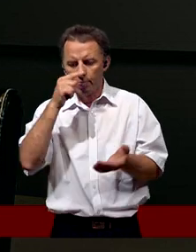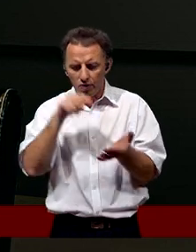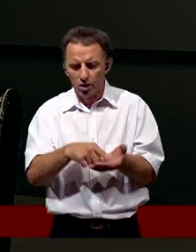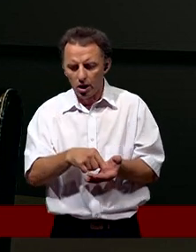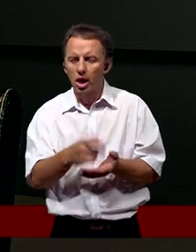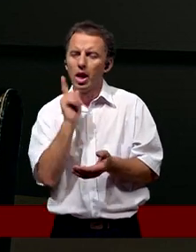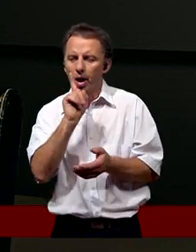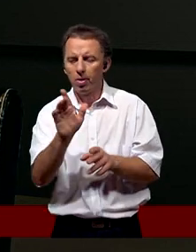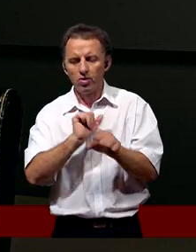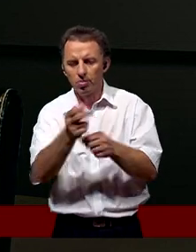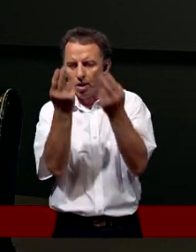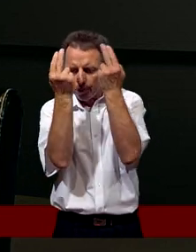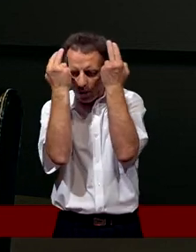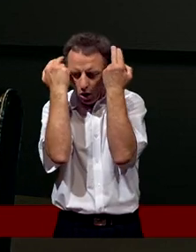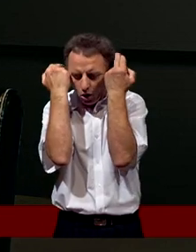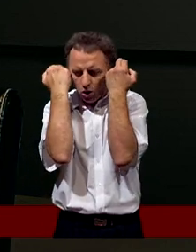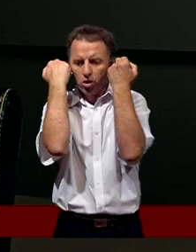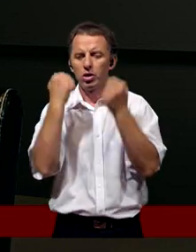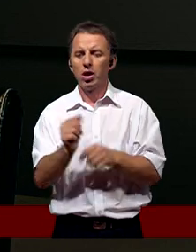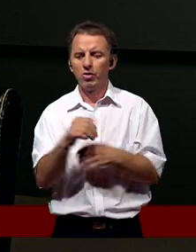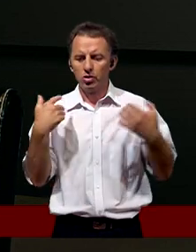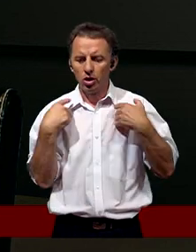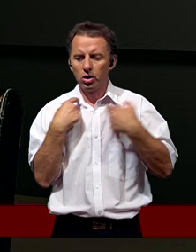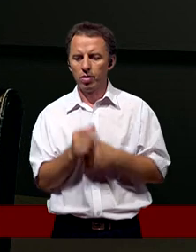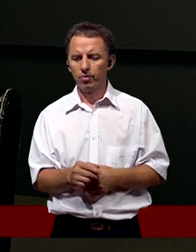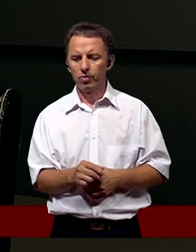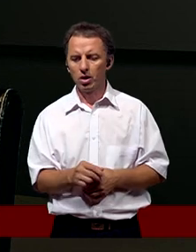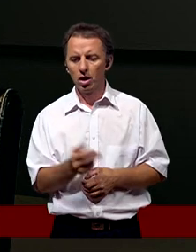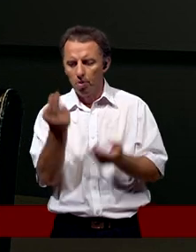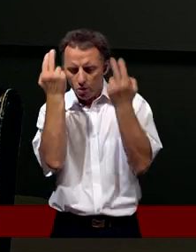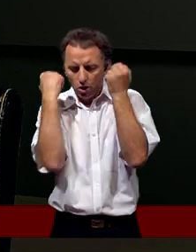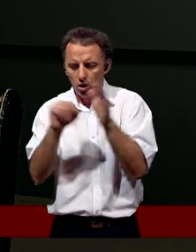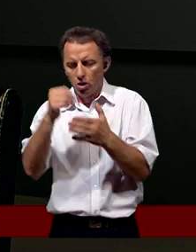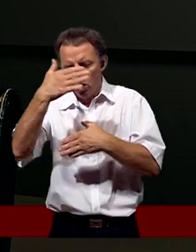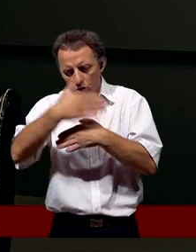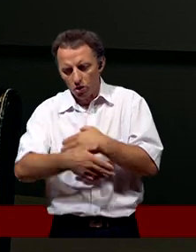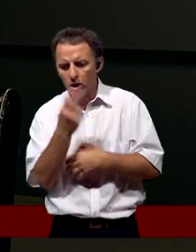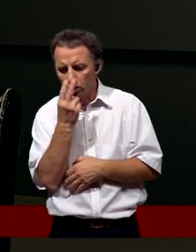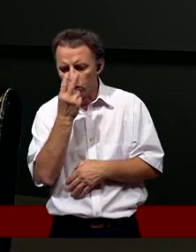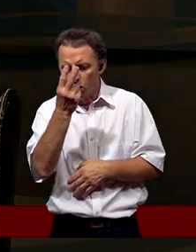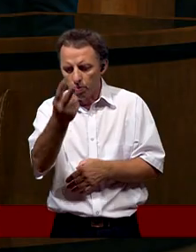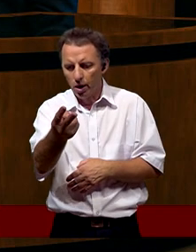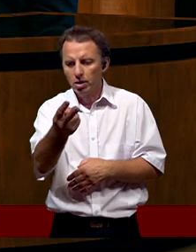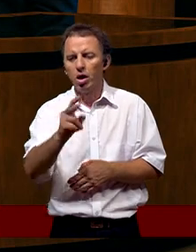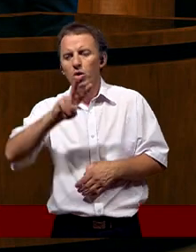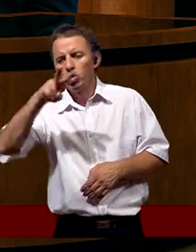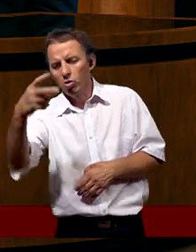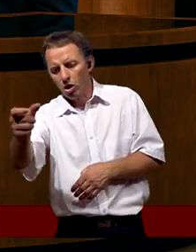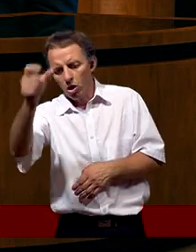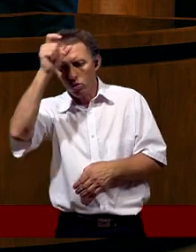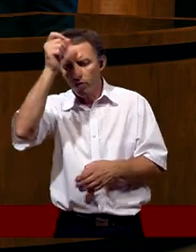powinniśmy naprawdę być pokorni. Mogłaś też mówiła, prawda? Że musimy być pokorni do końca i zobaczyć właśnie tego drugiego